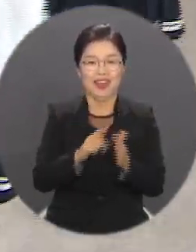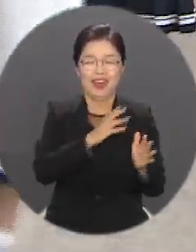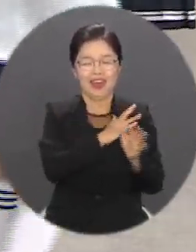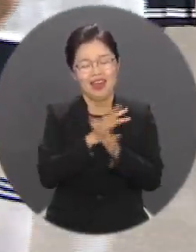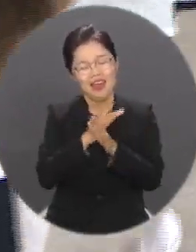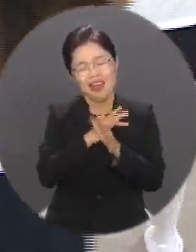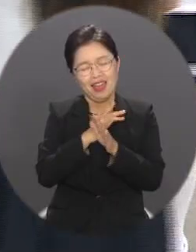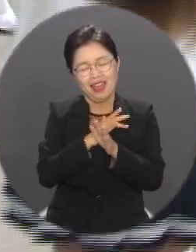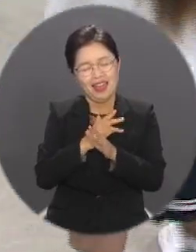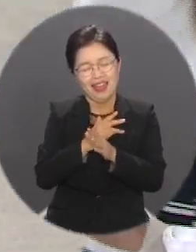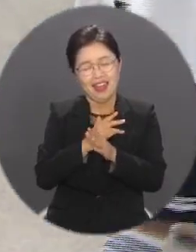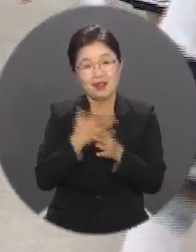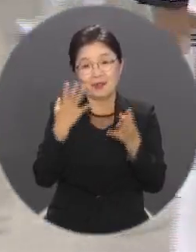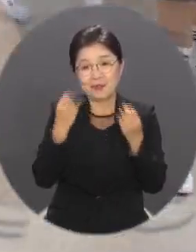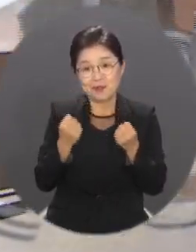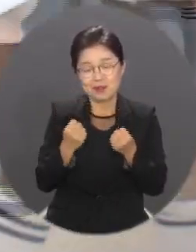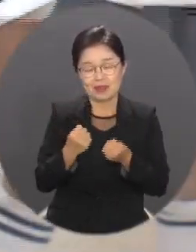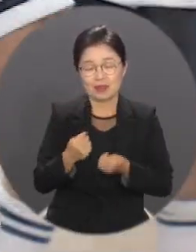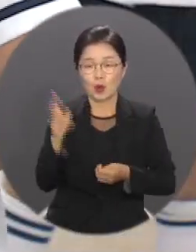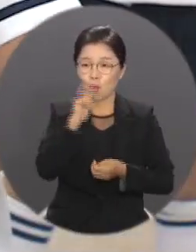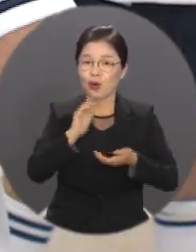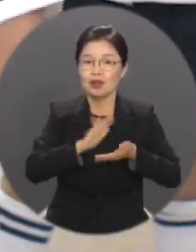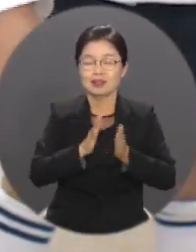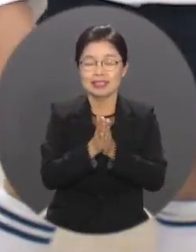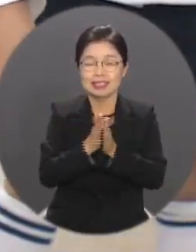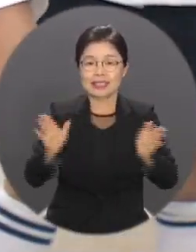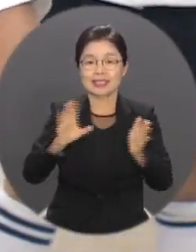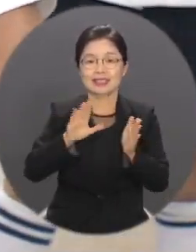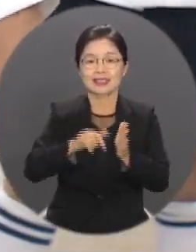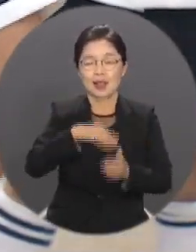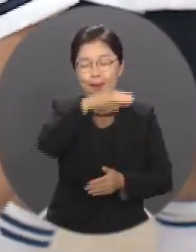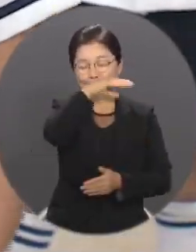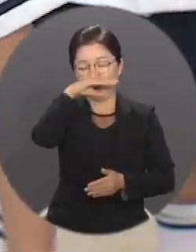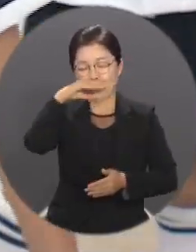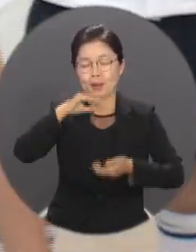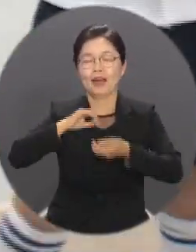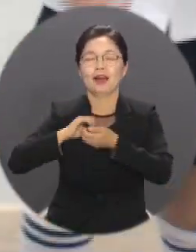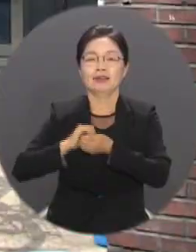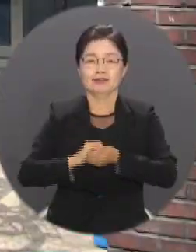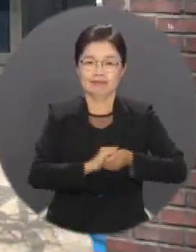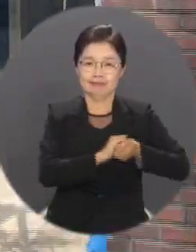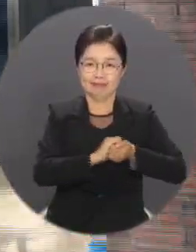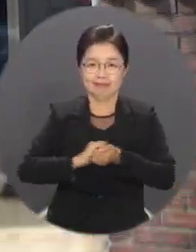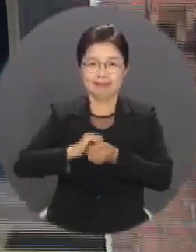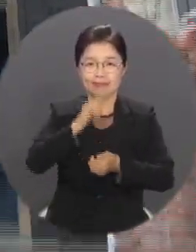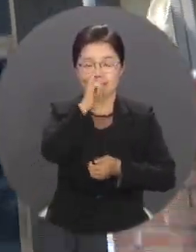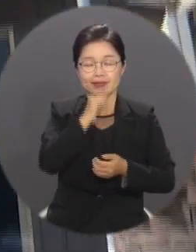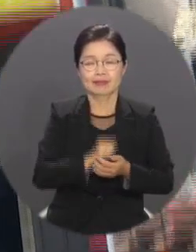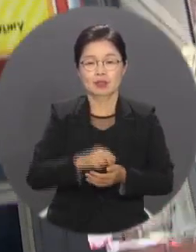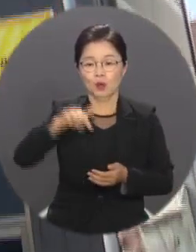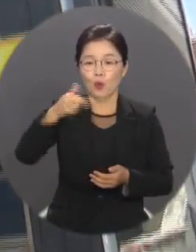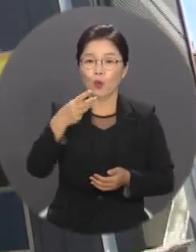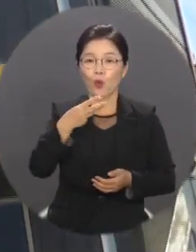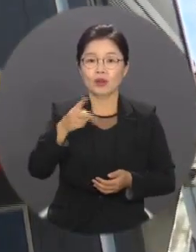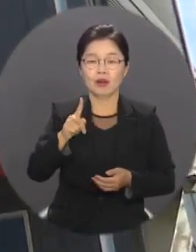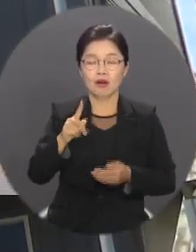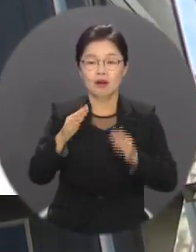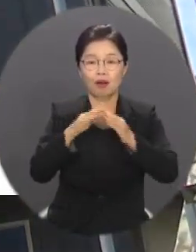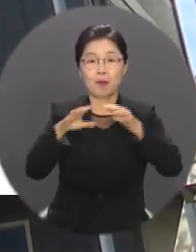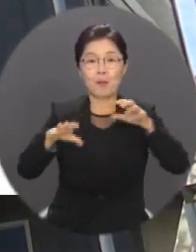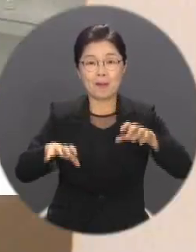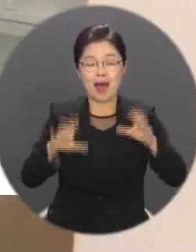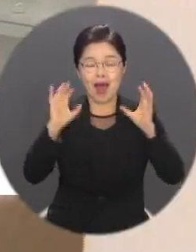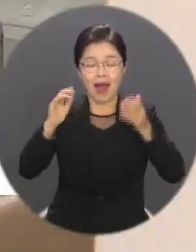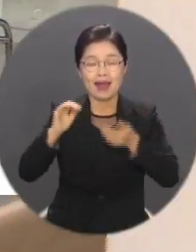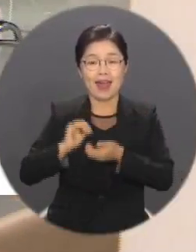가득했던 아이들의 모습은 노래가 시작되자 온데간데 없이 사라집니다 고려인 마을 어린이 합창단 에는